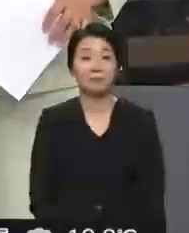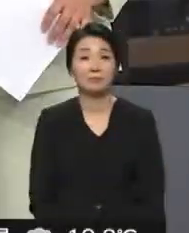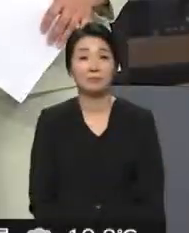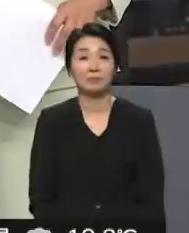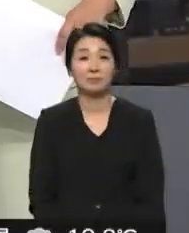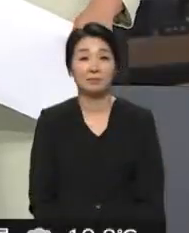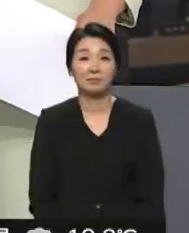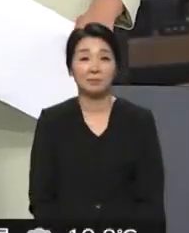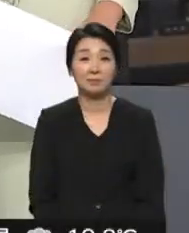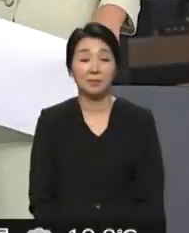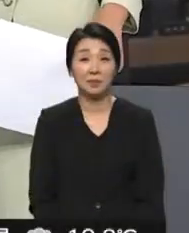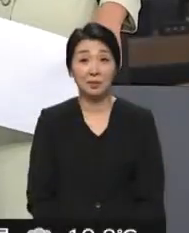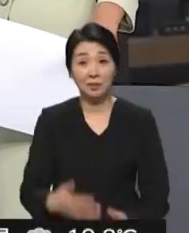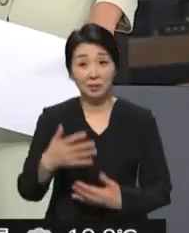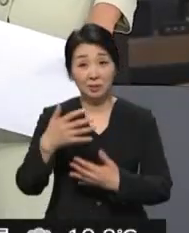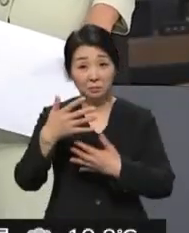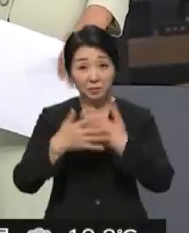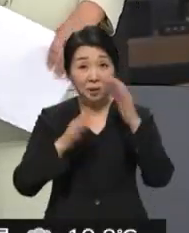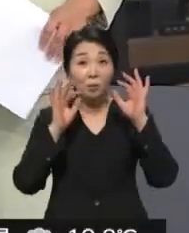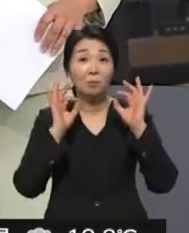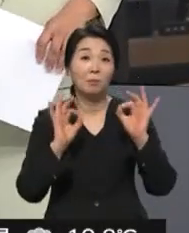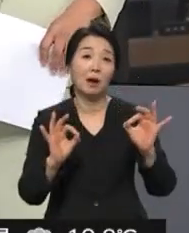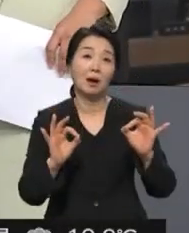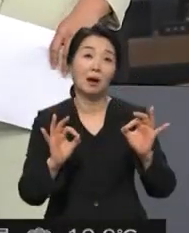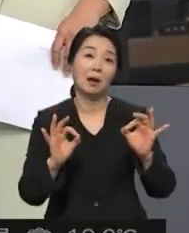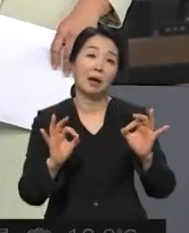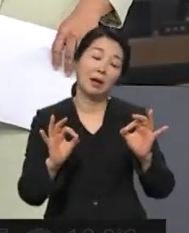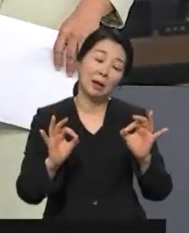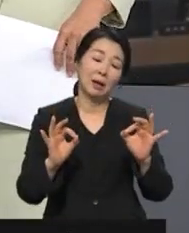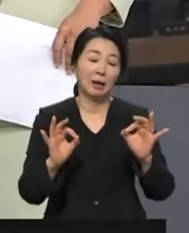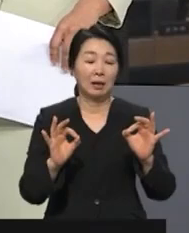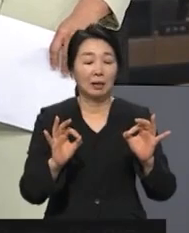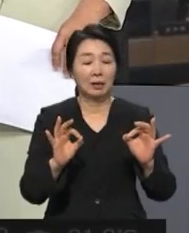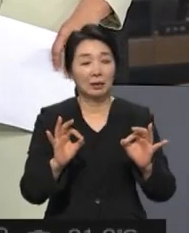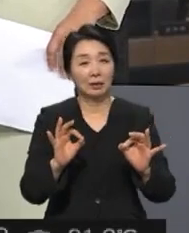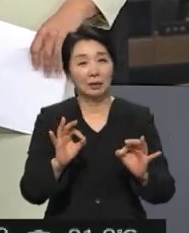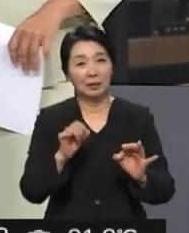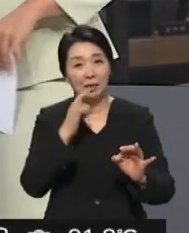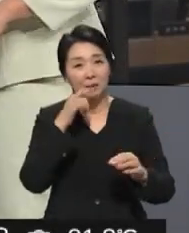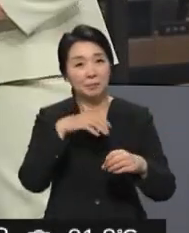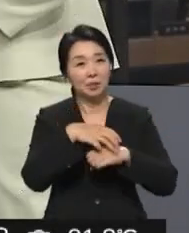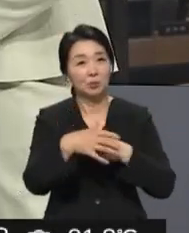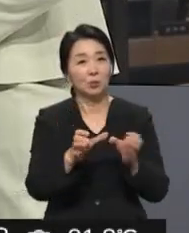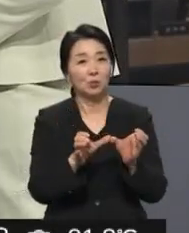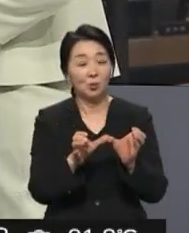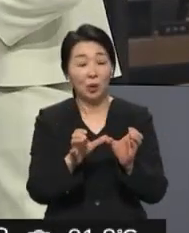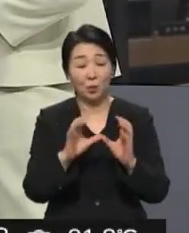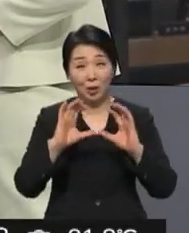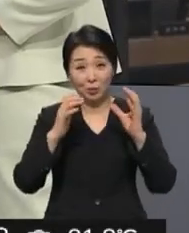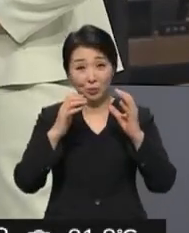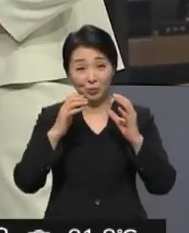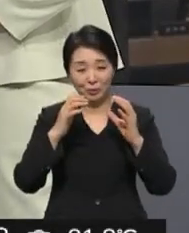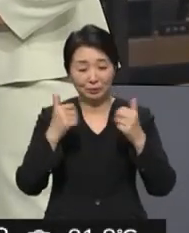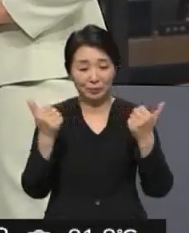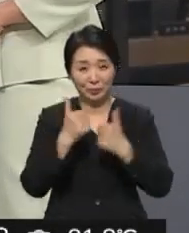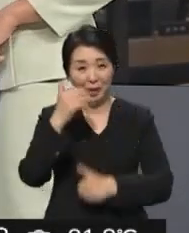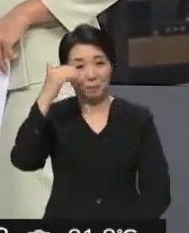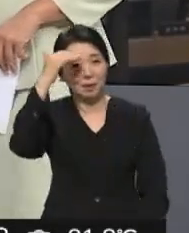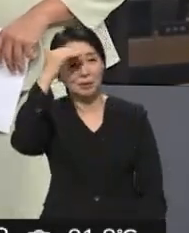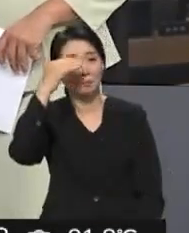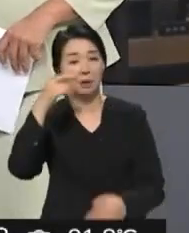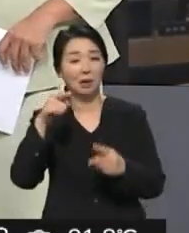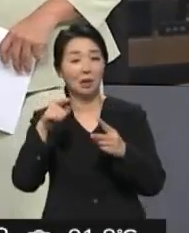그런데 지금 보신 바로 이 장면들이요. 미니의 전당이라고 하는 이 국회에 방청을 왔던 초등학생들이